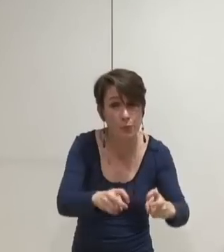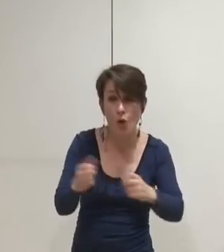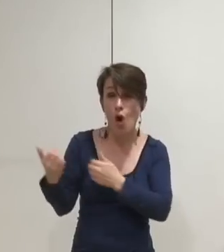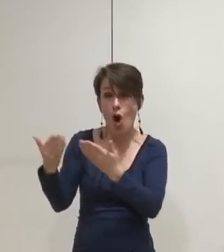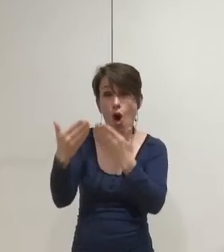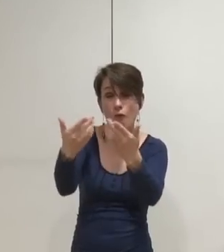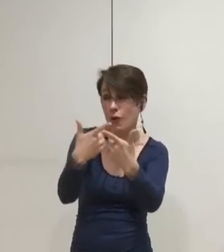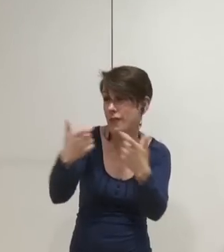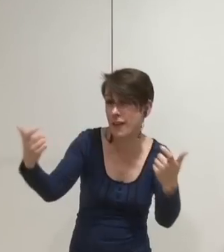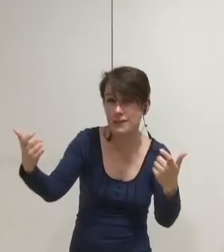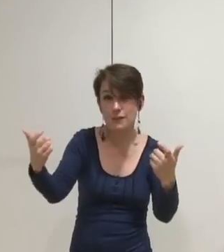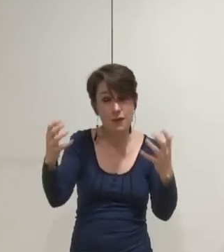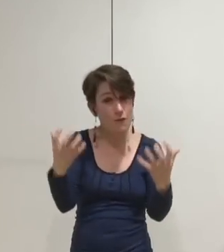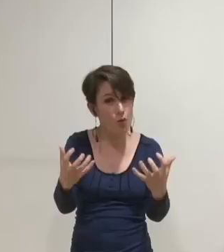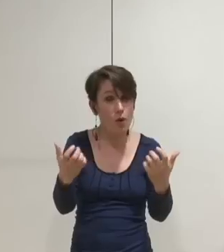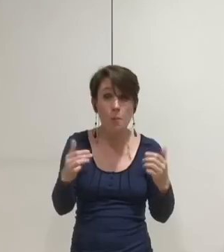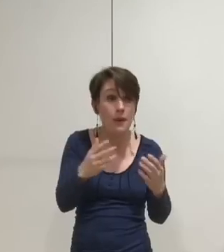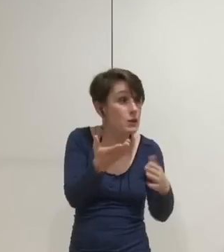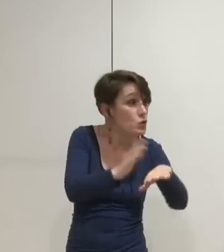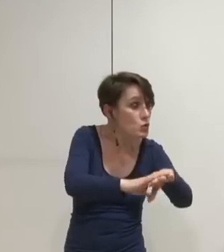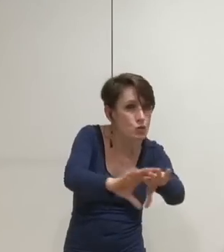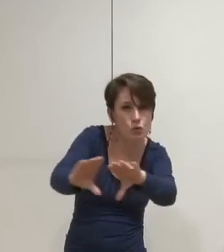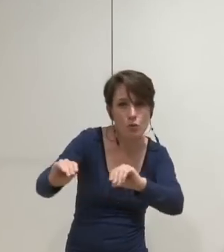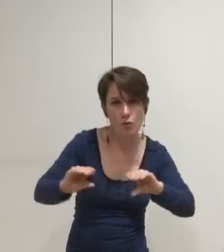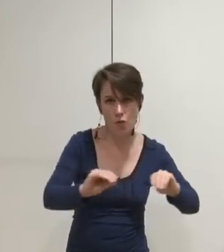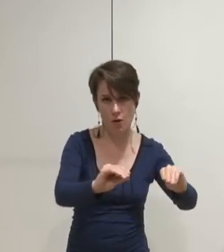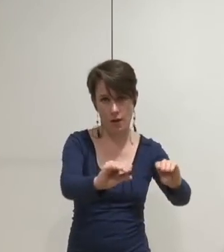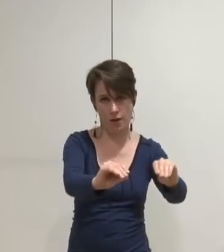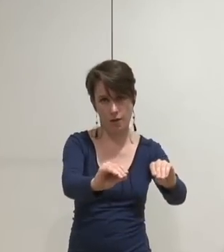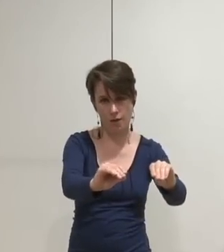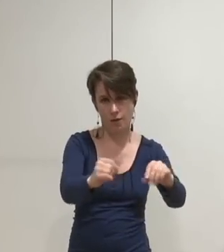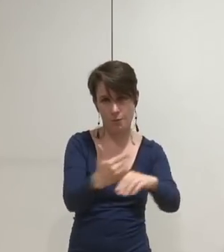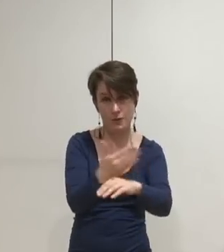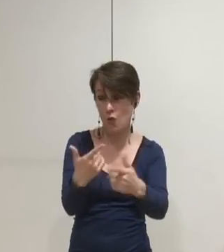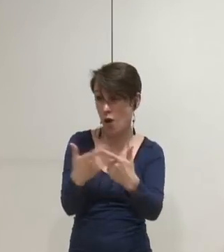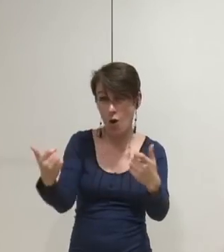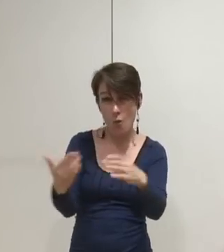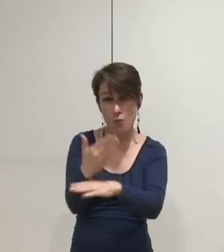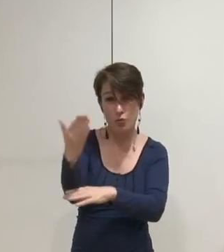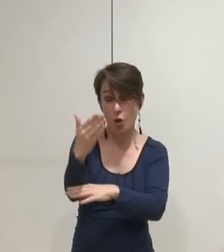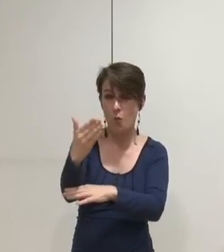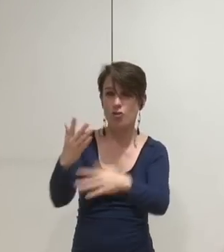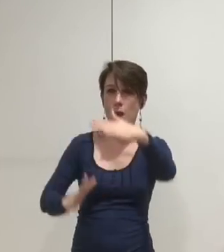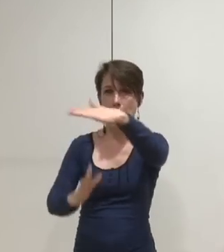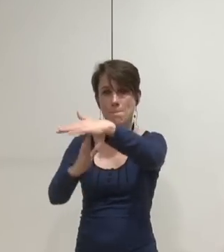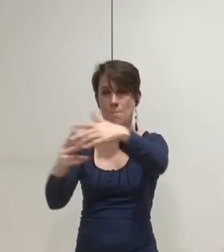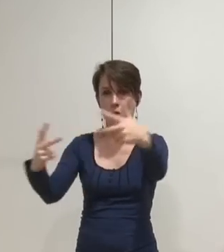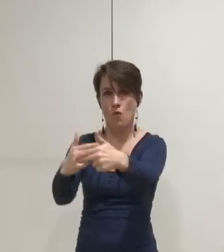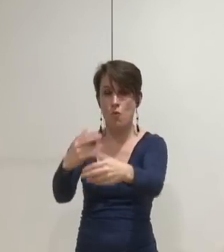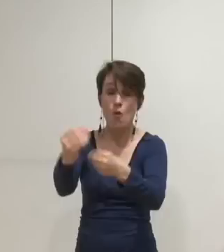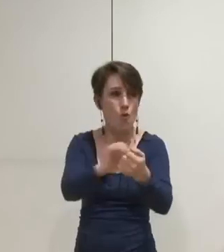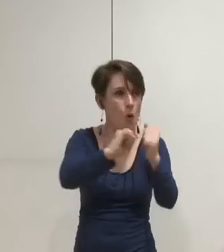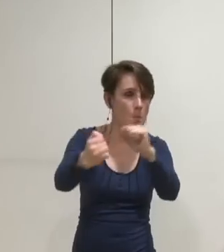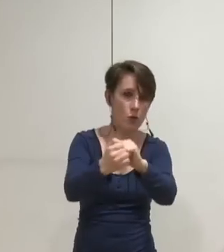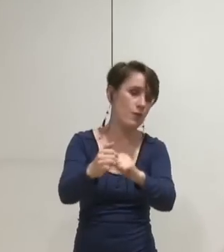confronté à la réalité et que vous arrêtez plusieurs projets en cours ou que vous les modifier profondément comme un